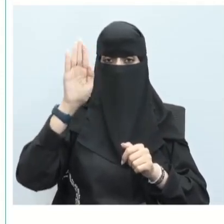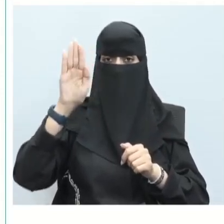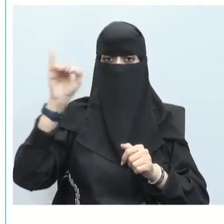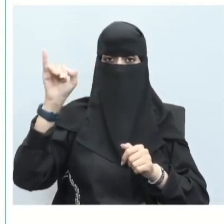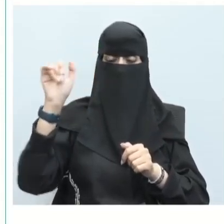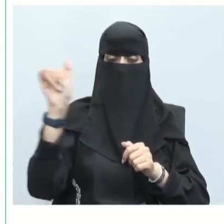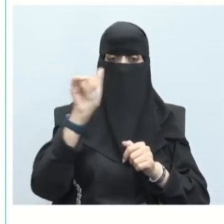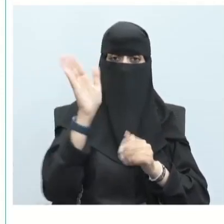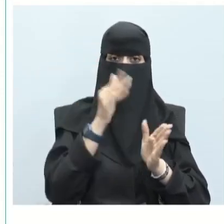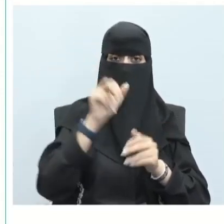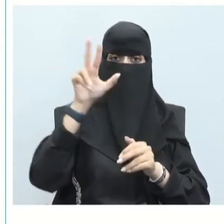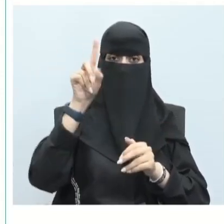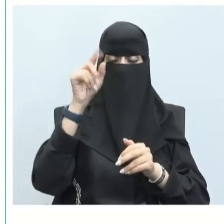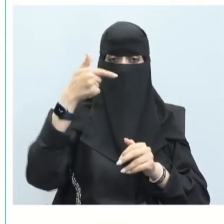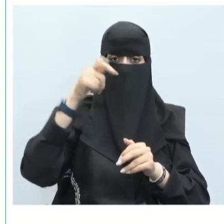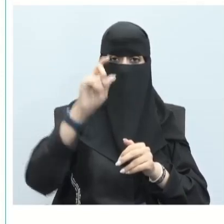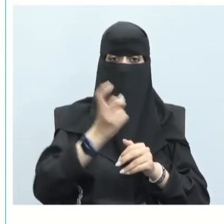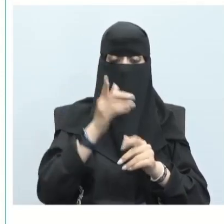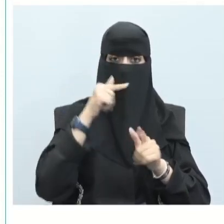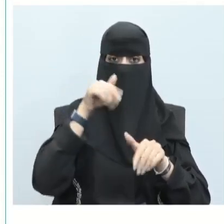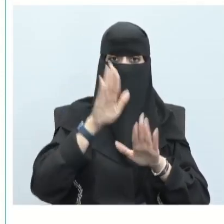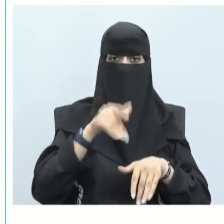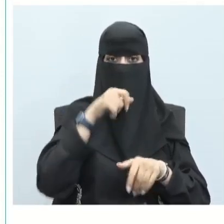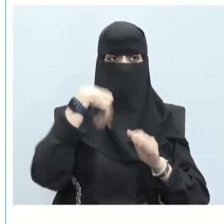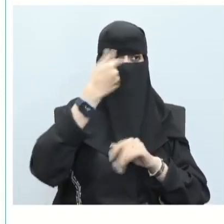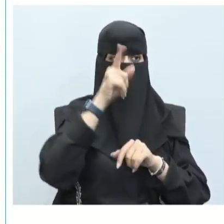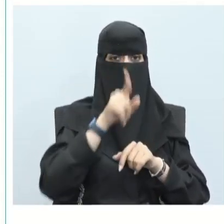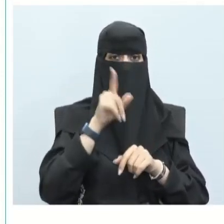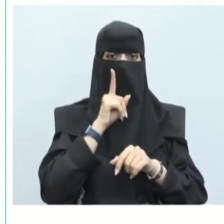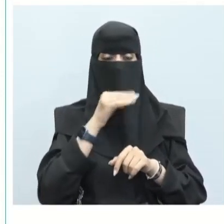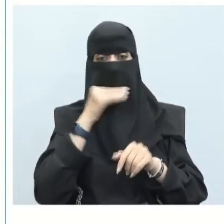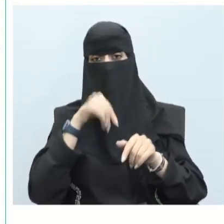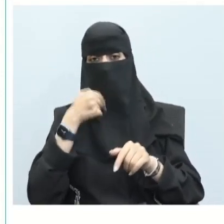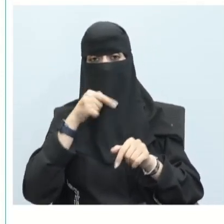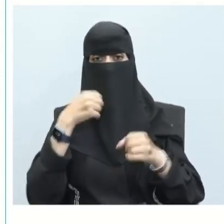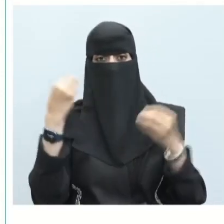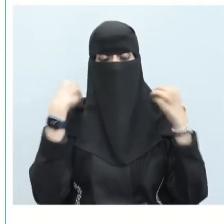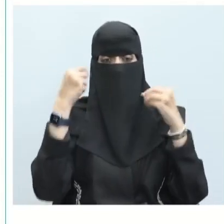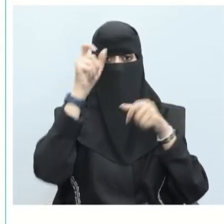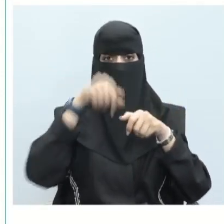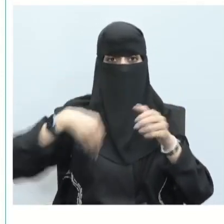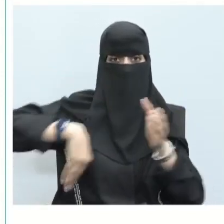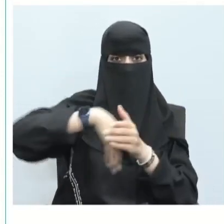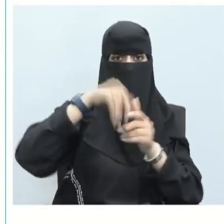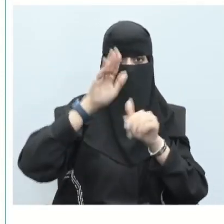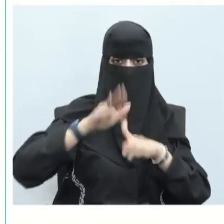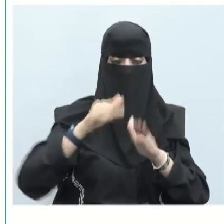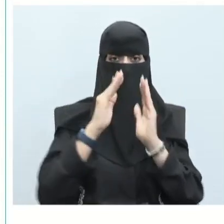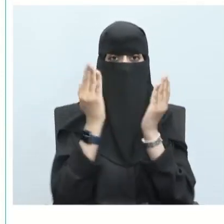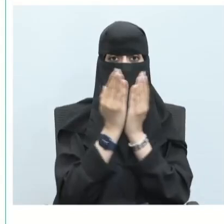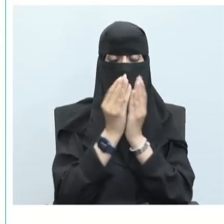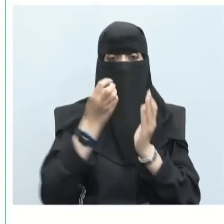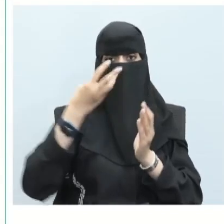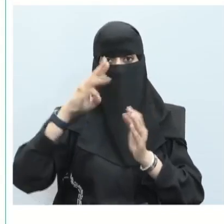التي تليها احد الوالدين يقول لمدرب كره القدم في المدرسه الثانويه اعترف ان